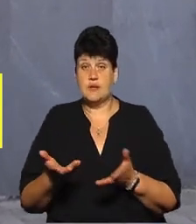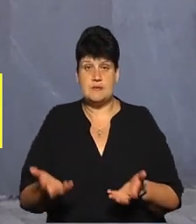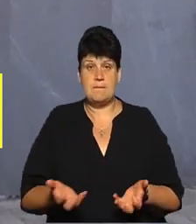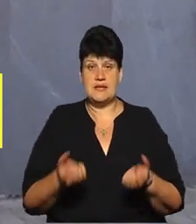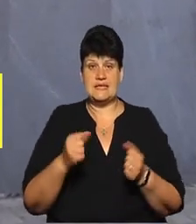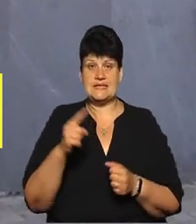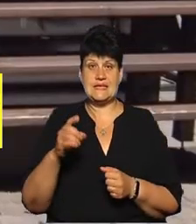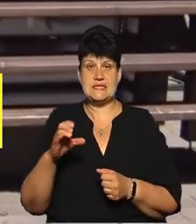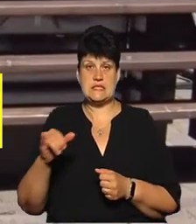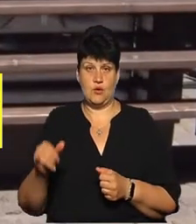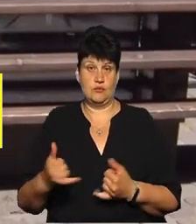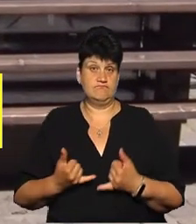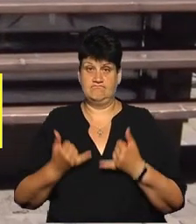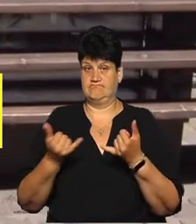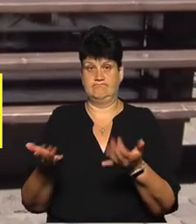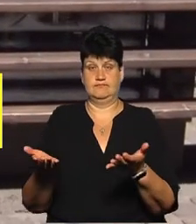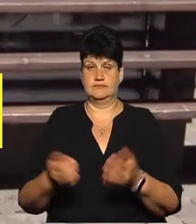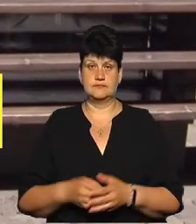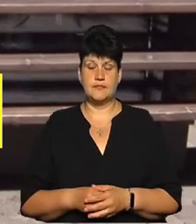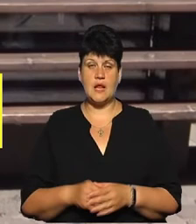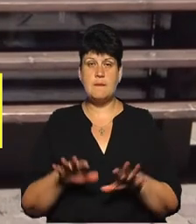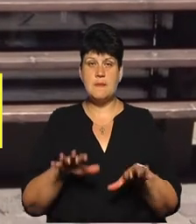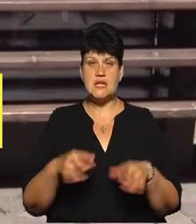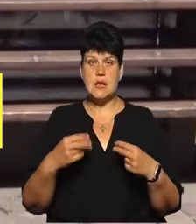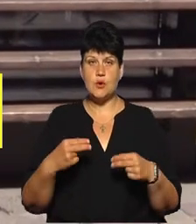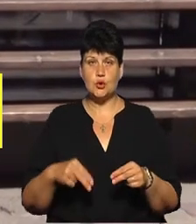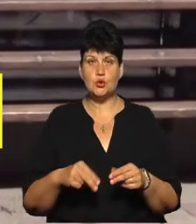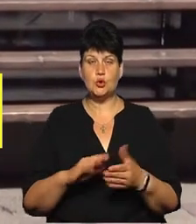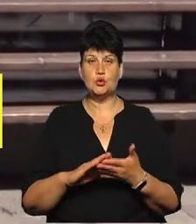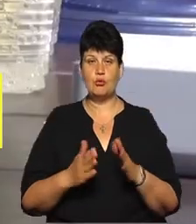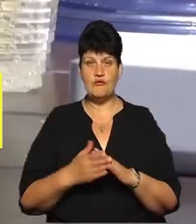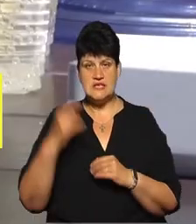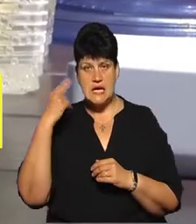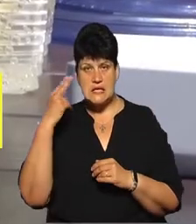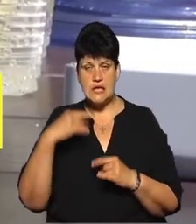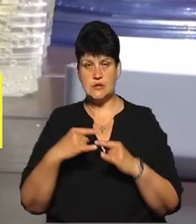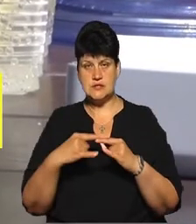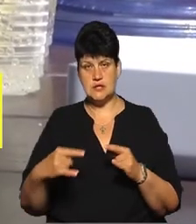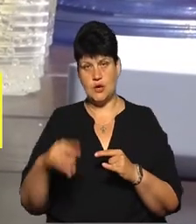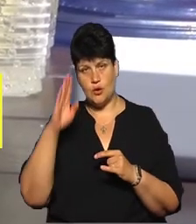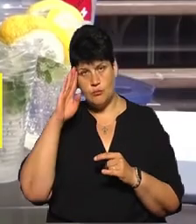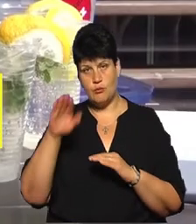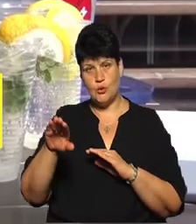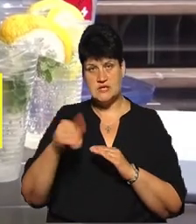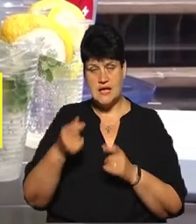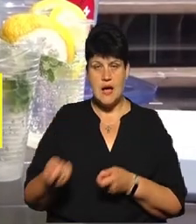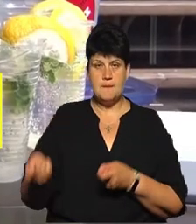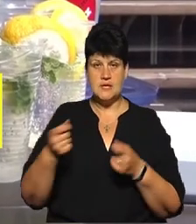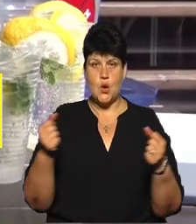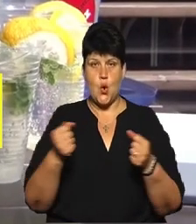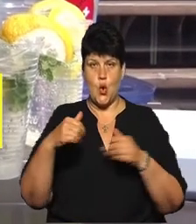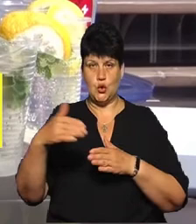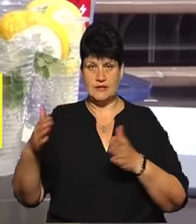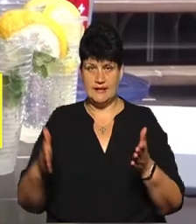це респект, повага. Про місце продажу домовився дядько Дениса. Стіл хлопець позичив, а переносний холодильник він